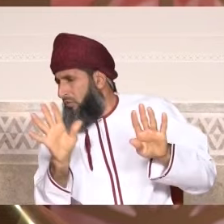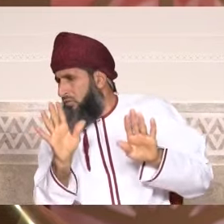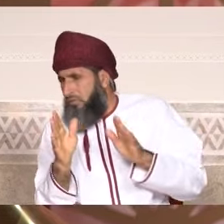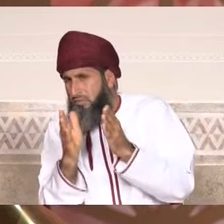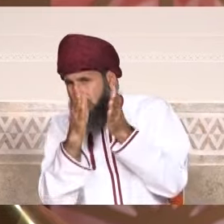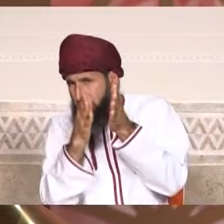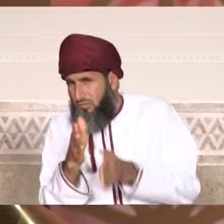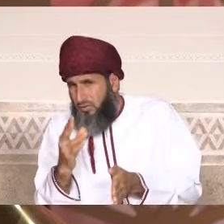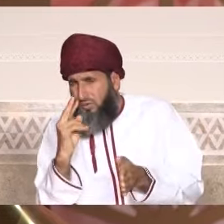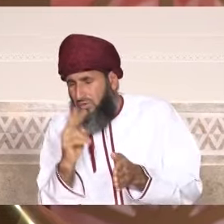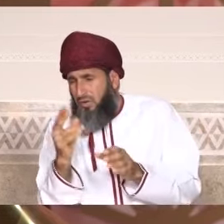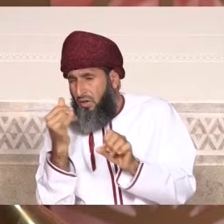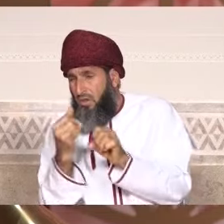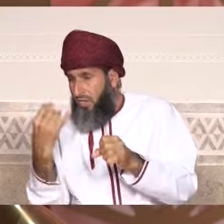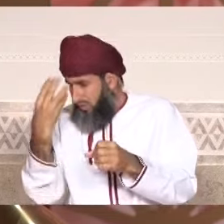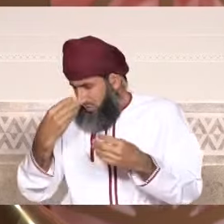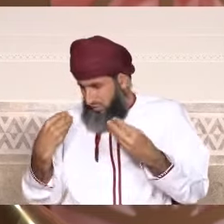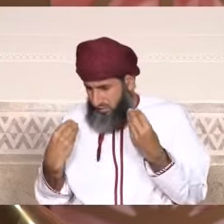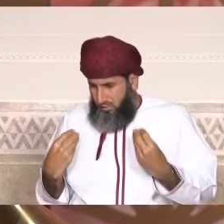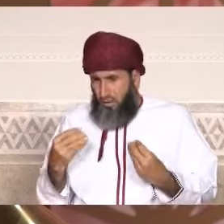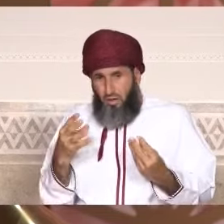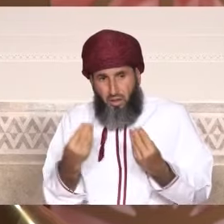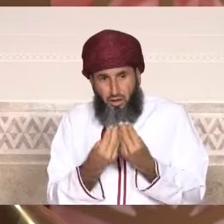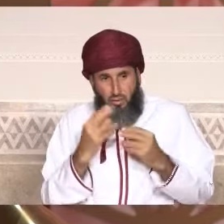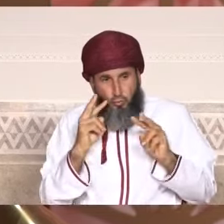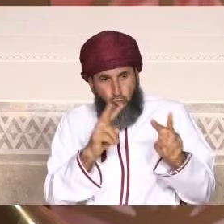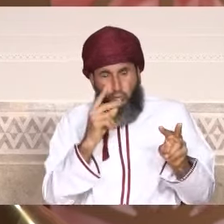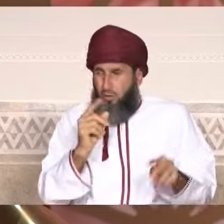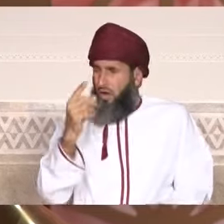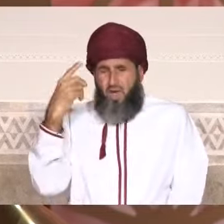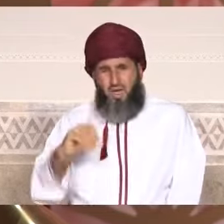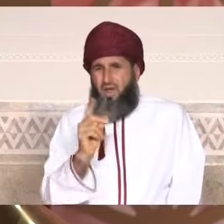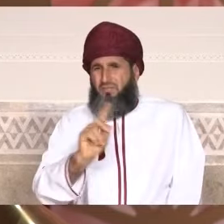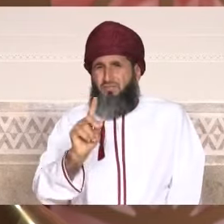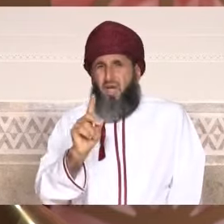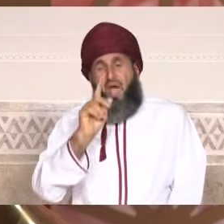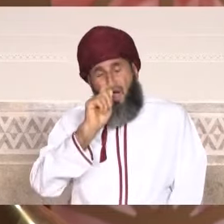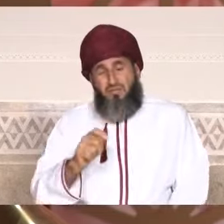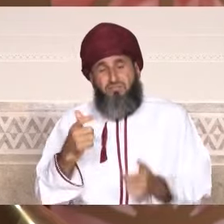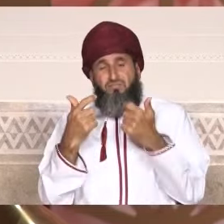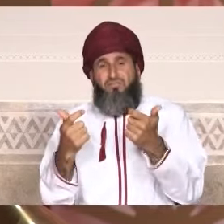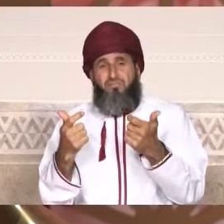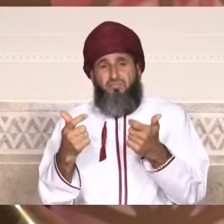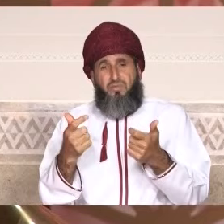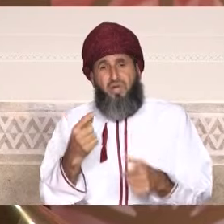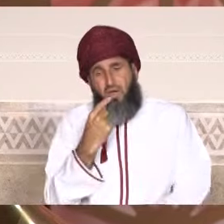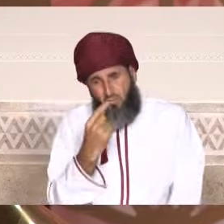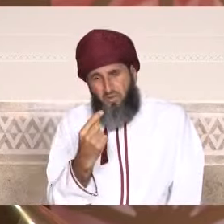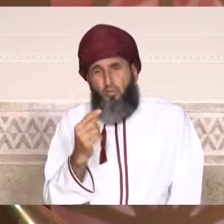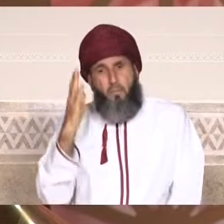فروجهن ولا يبدين زينتهن إلا ما ظهر منها. الآن المرأة أيضا مطلوب